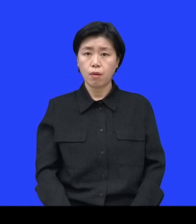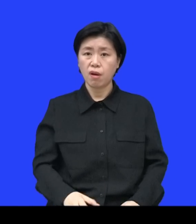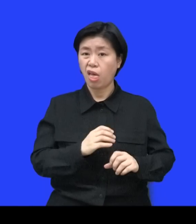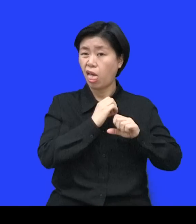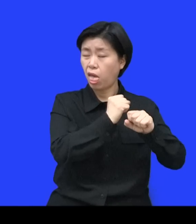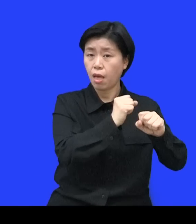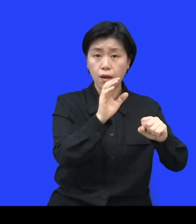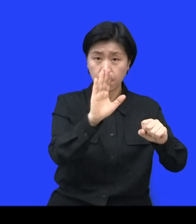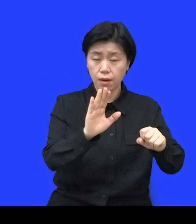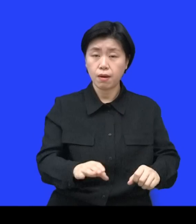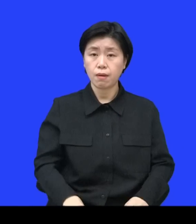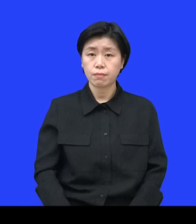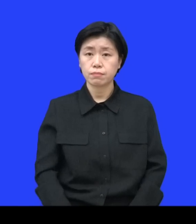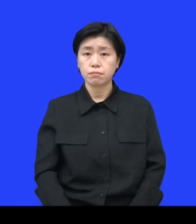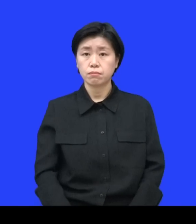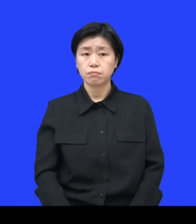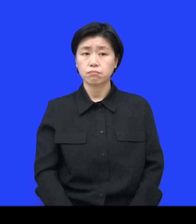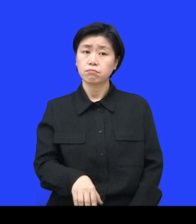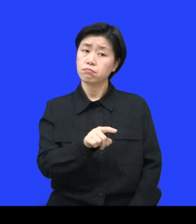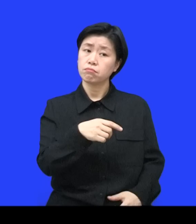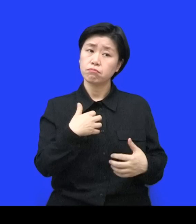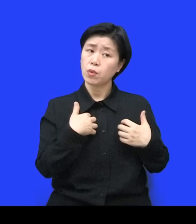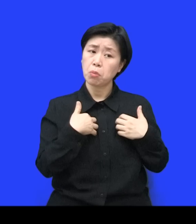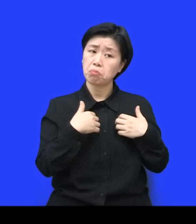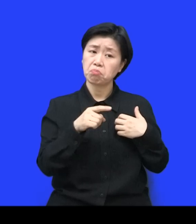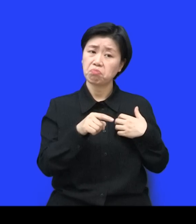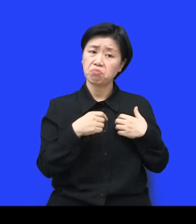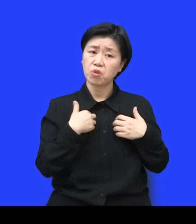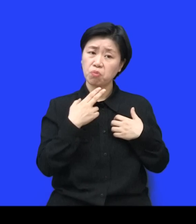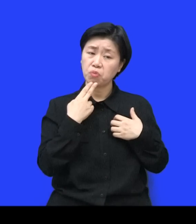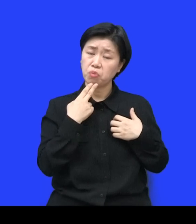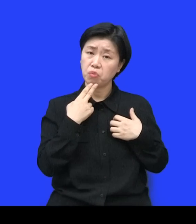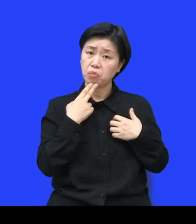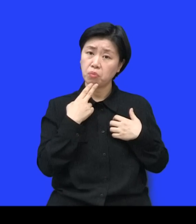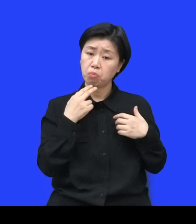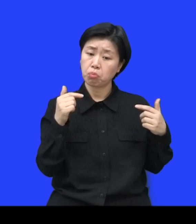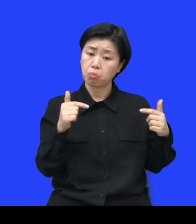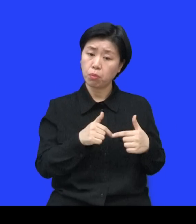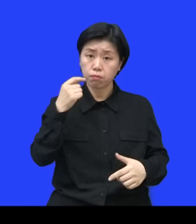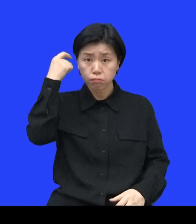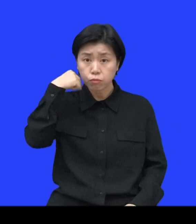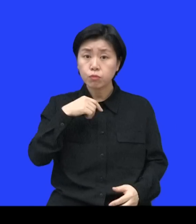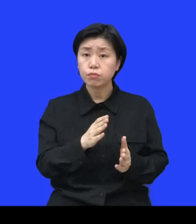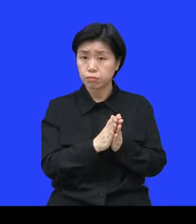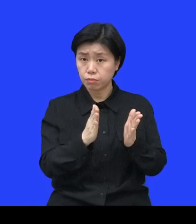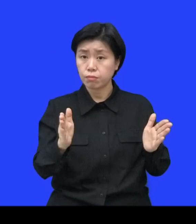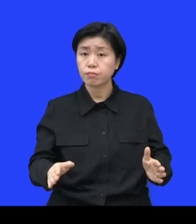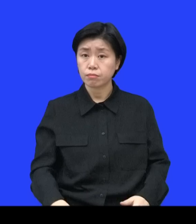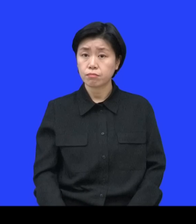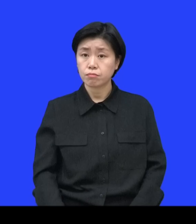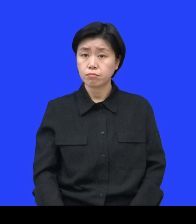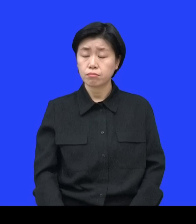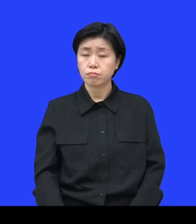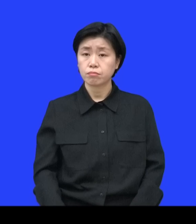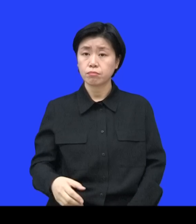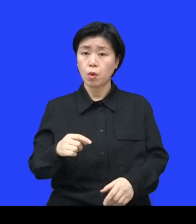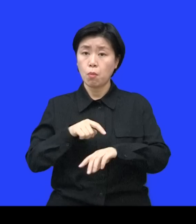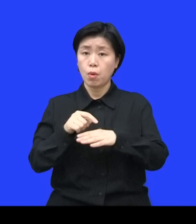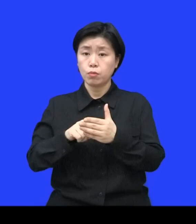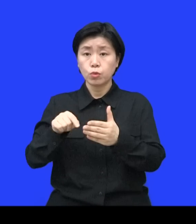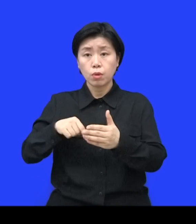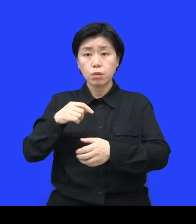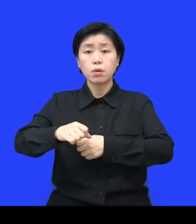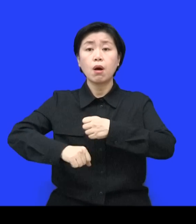끊어지고 그때부터 야 이거 이제 안 해도 되는데 이게 즐겁지가 않은 거예요. 그냥 마음의 자유죠. 하나님께서